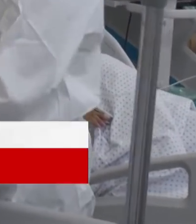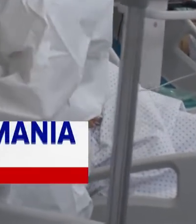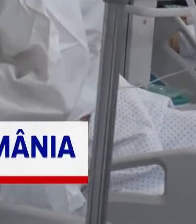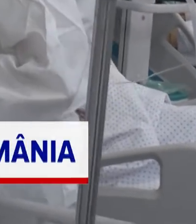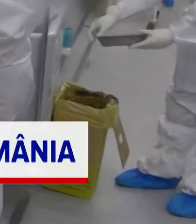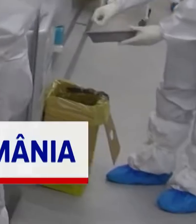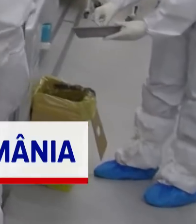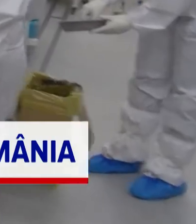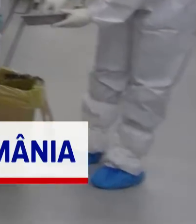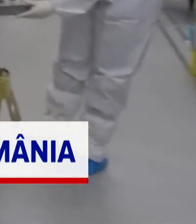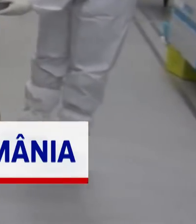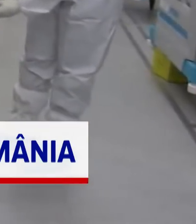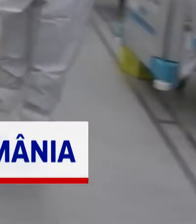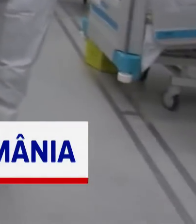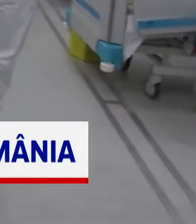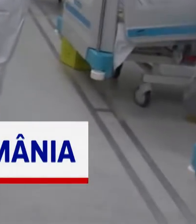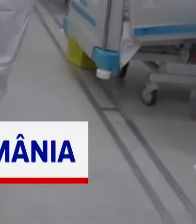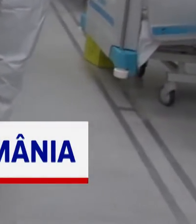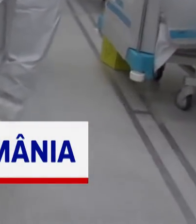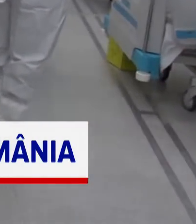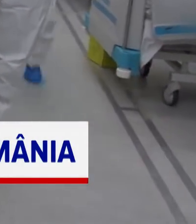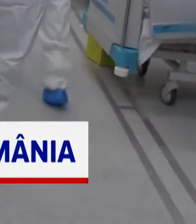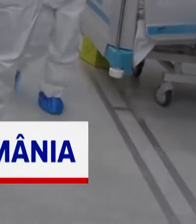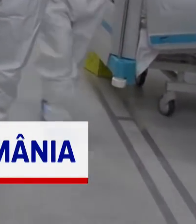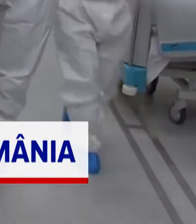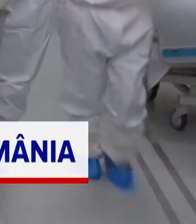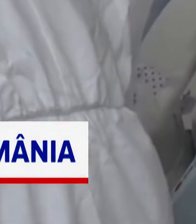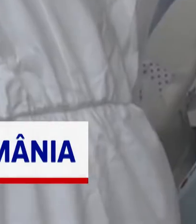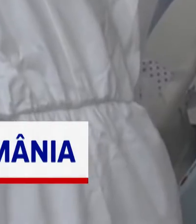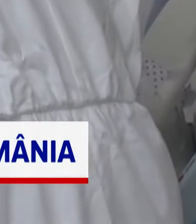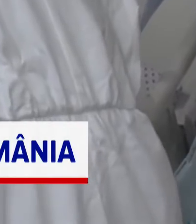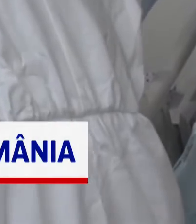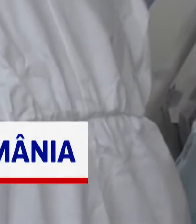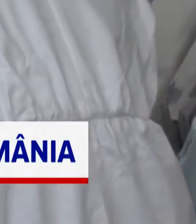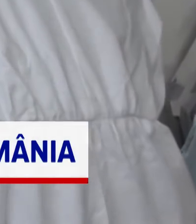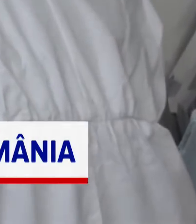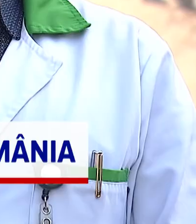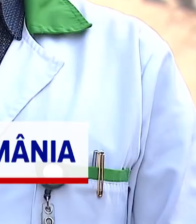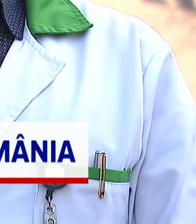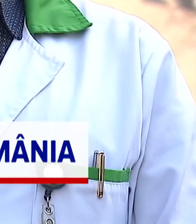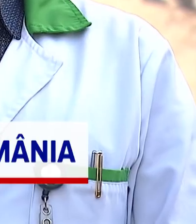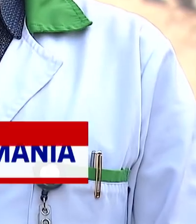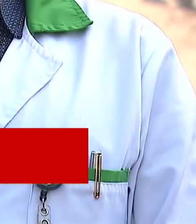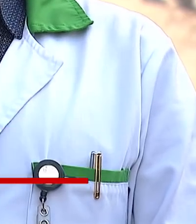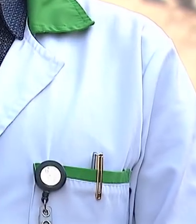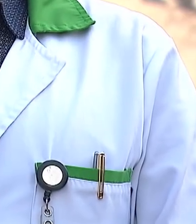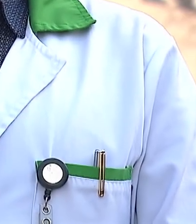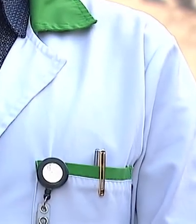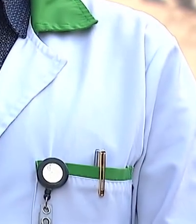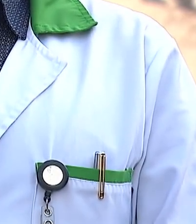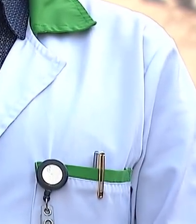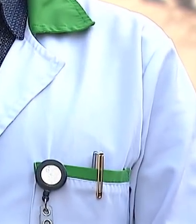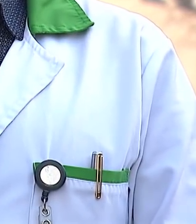pacienți infectați cu tulpina britanică, 10 au murit. Medicii spun că toți sufereau de comorbidități. Este o variantă virală care se